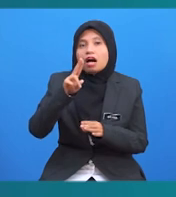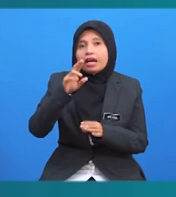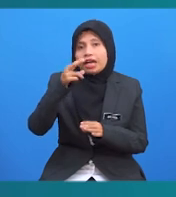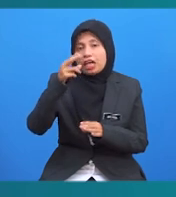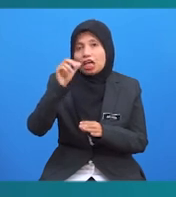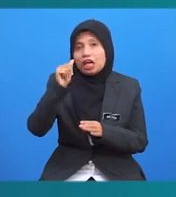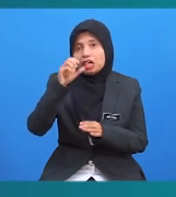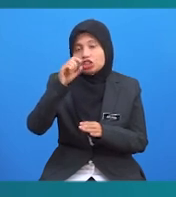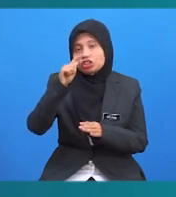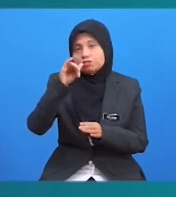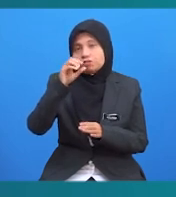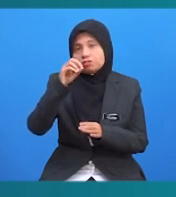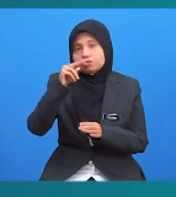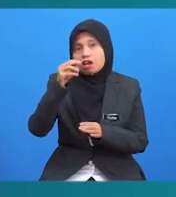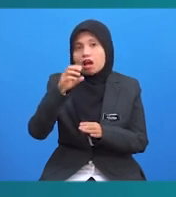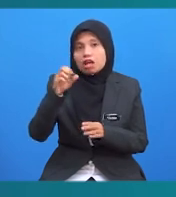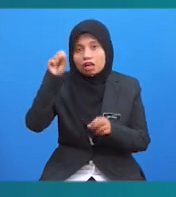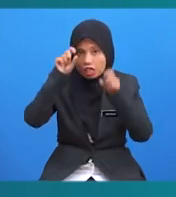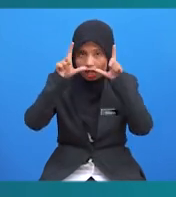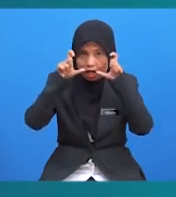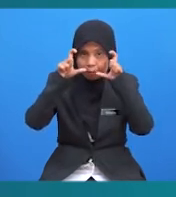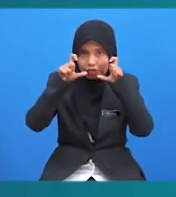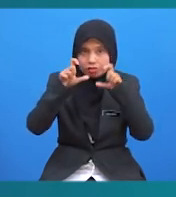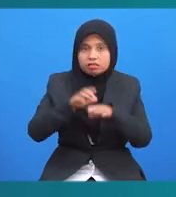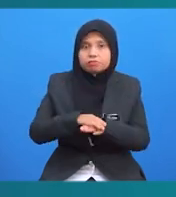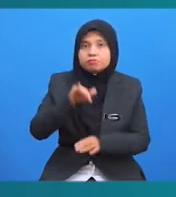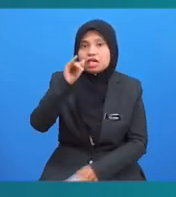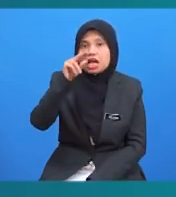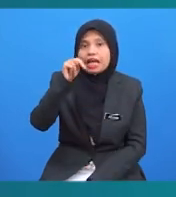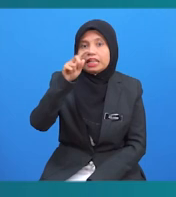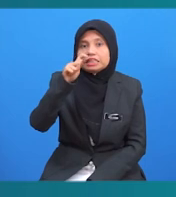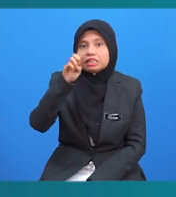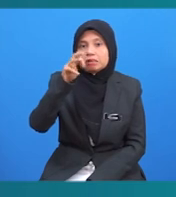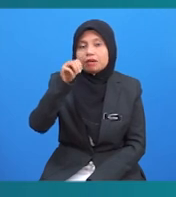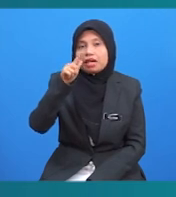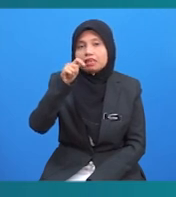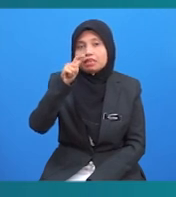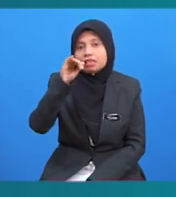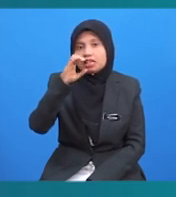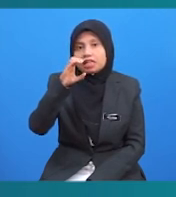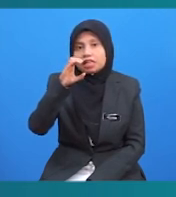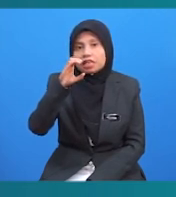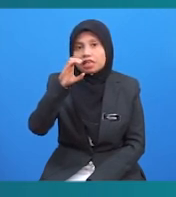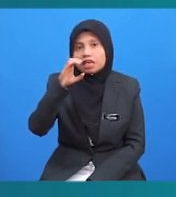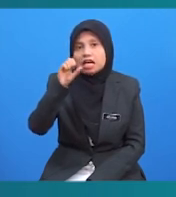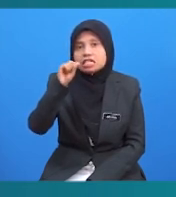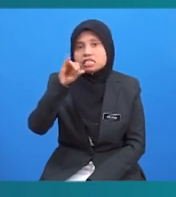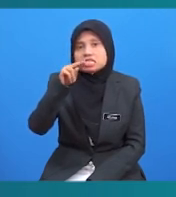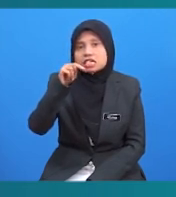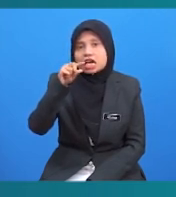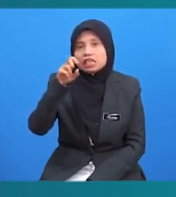action camera. Yang ketujuh adalah Instamatic. Yang kelapan adalah single lens